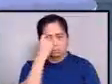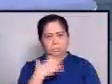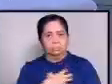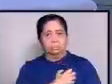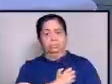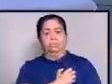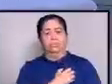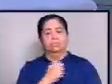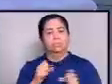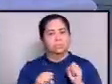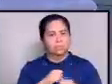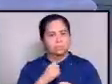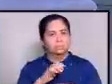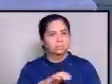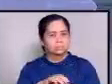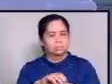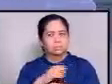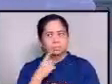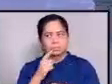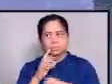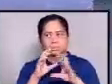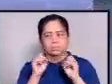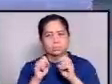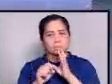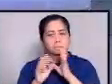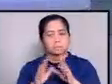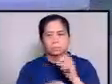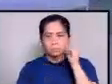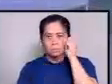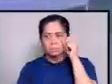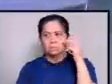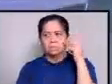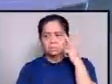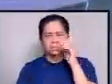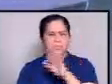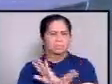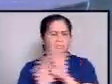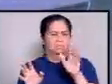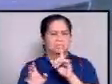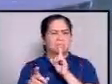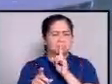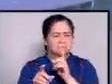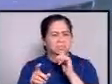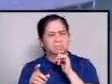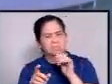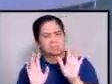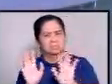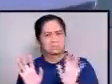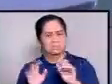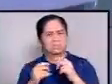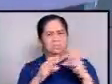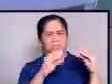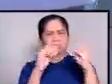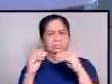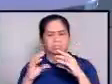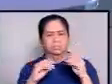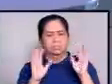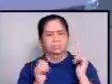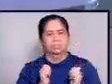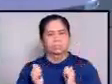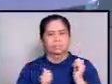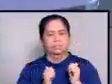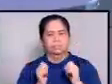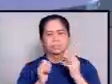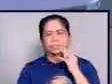sa puso. Kaya't ang bilin daw ng Pangulo kay Presidential Spokesman Salvador Panelo, huwag nang kumpirmahin o itanggi ang umano'y chismis. Umaksyon